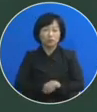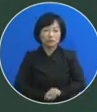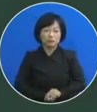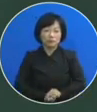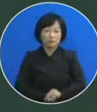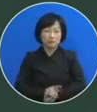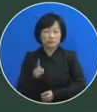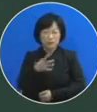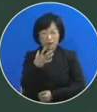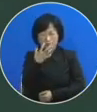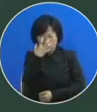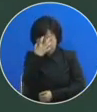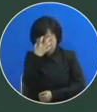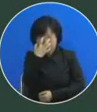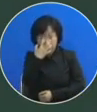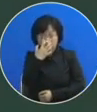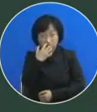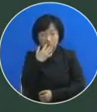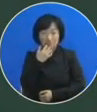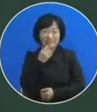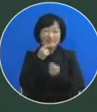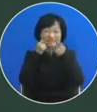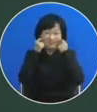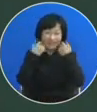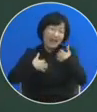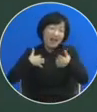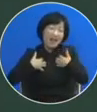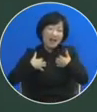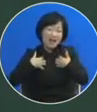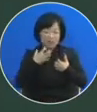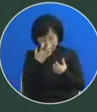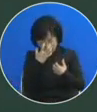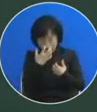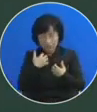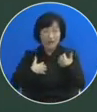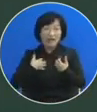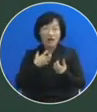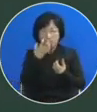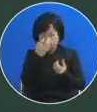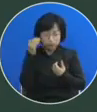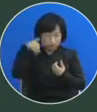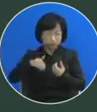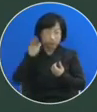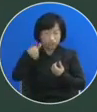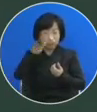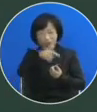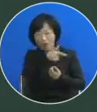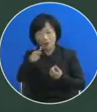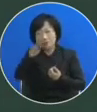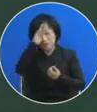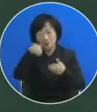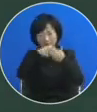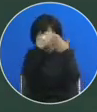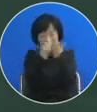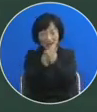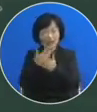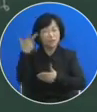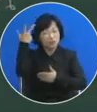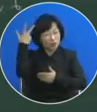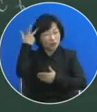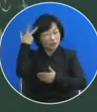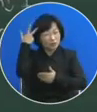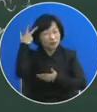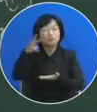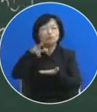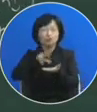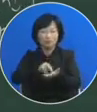무조건 우울증, 조울증 다가 정신병입니다. 그러니 정신적으로 고통당하는 병 아닙니까? And I'm sure that there are the technical terms for depression or manic depressants, but